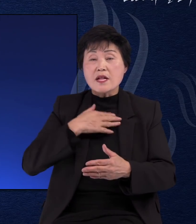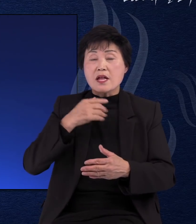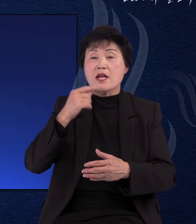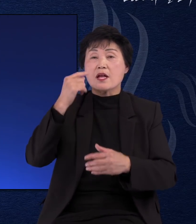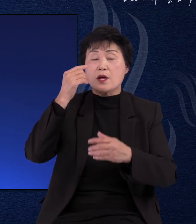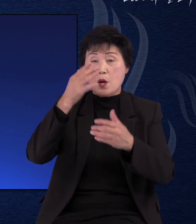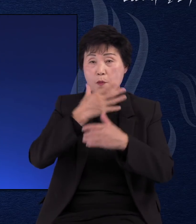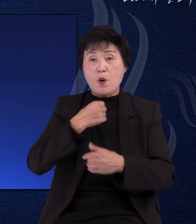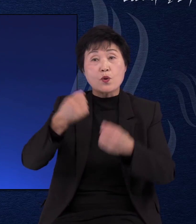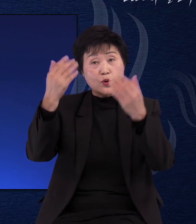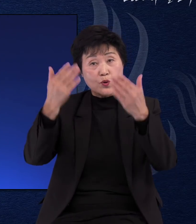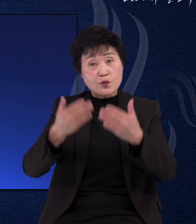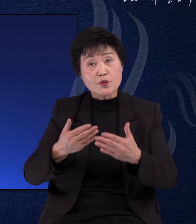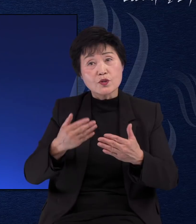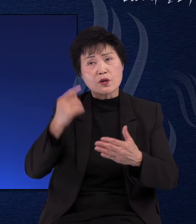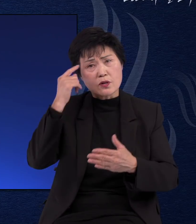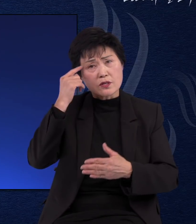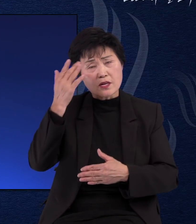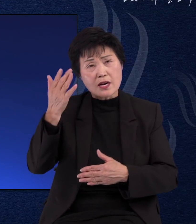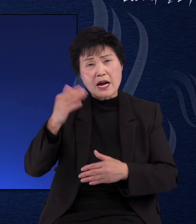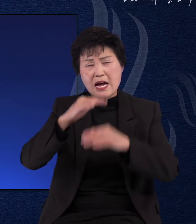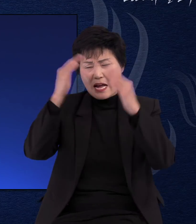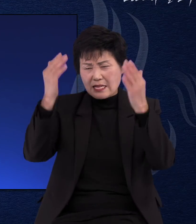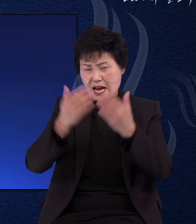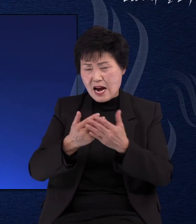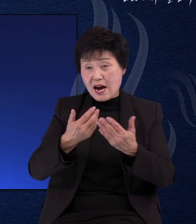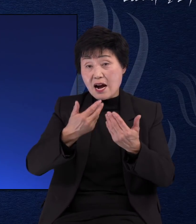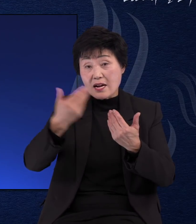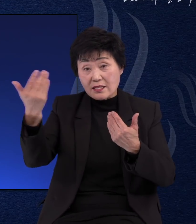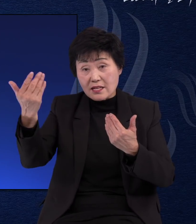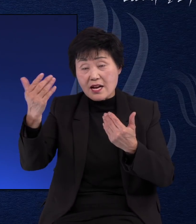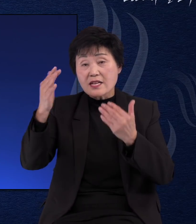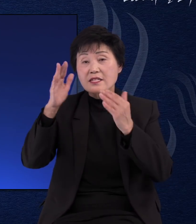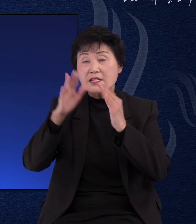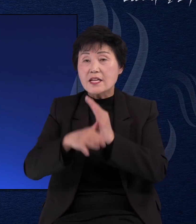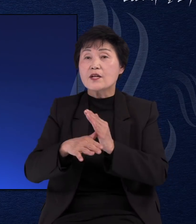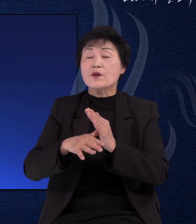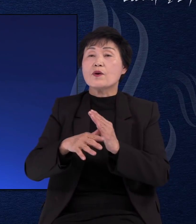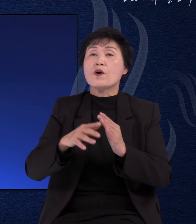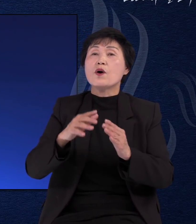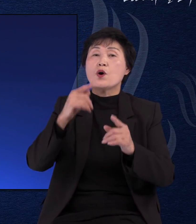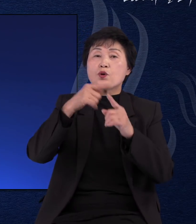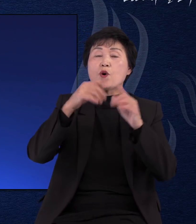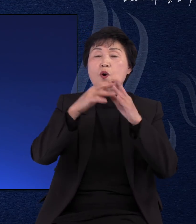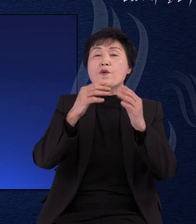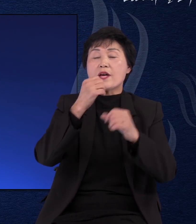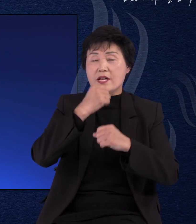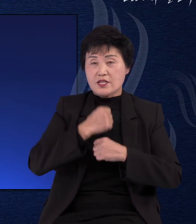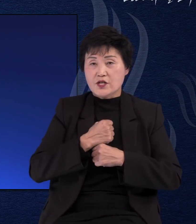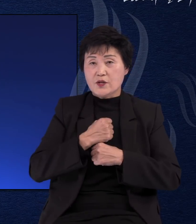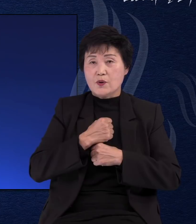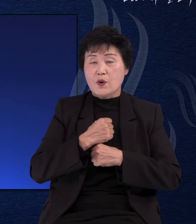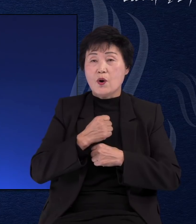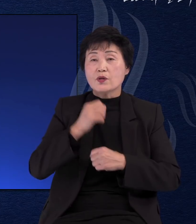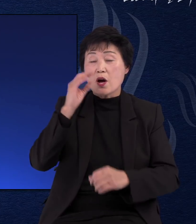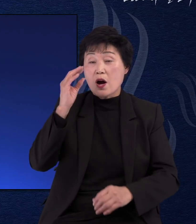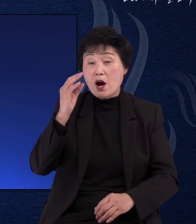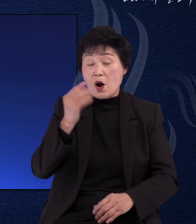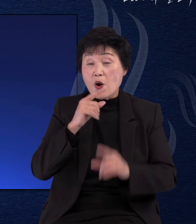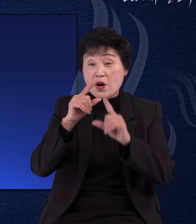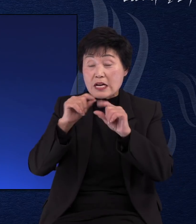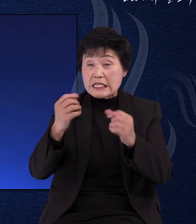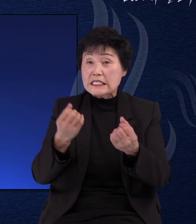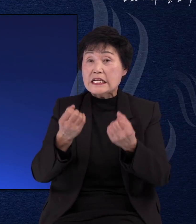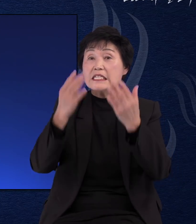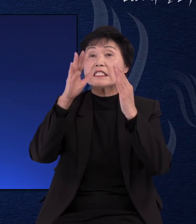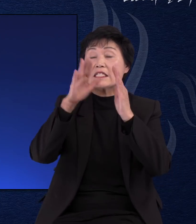다 떠나는 순간 교회를 지켰던 그거 하나로 주님 고맙다고 하셨고요, 정말 그 성찬의 시간을 몸 바쳐서 충성했던